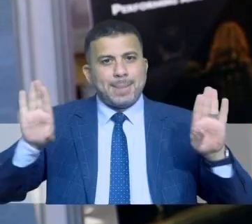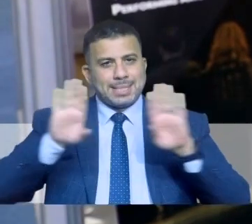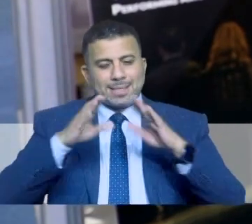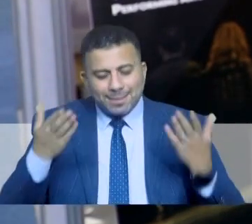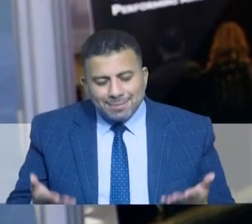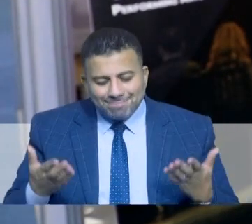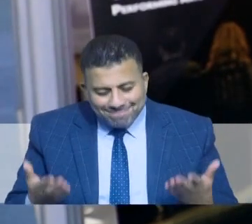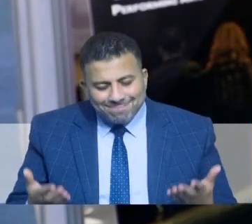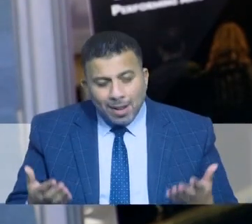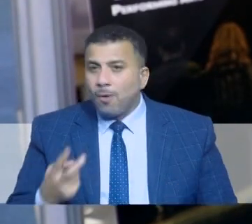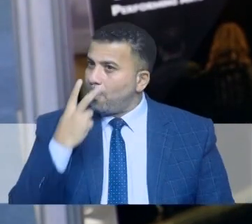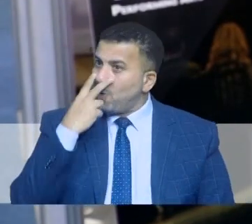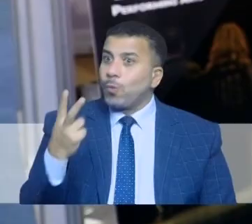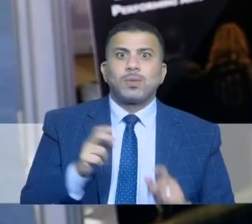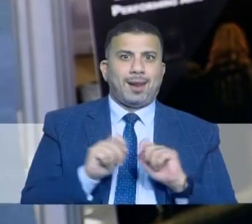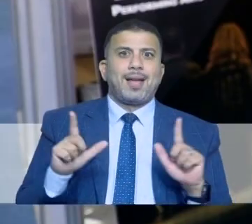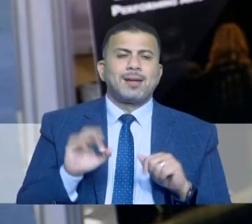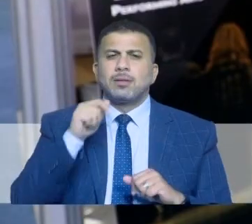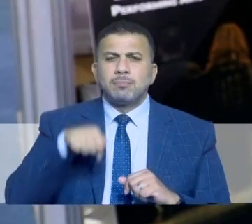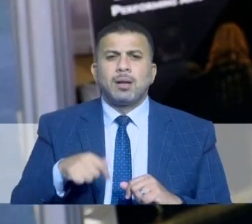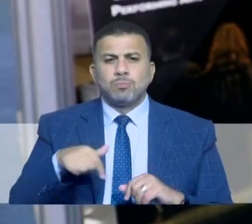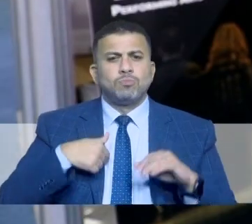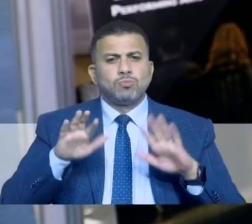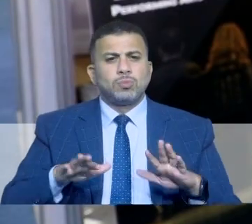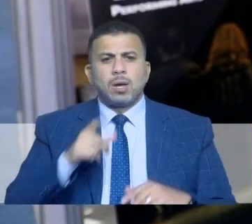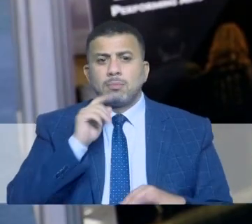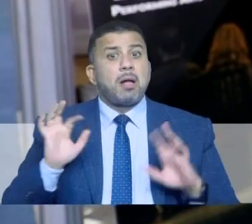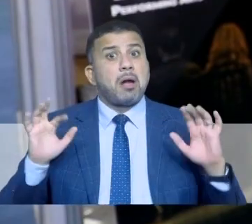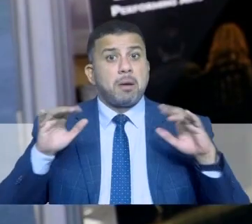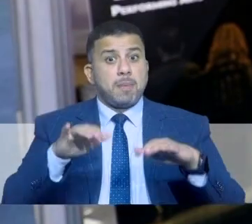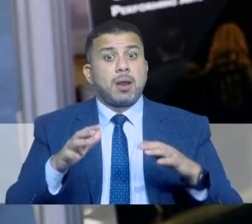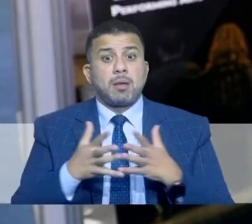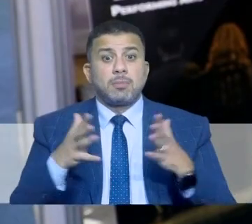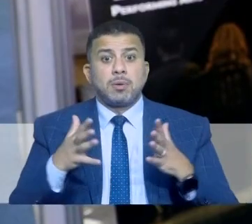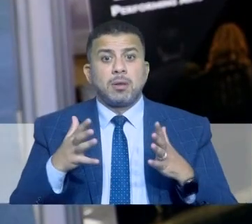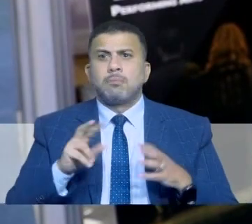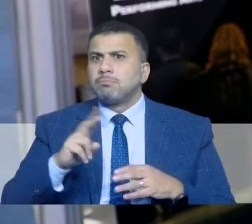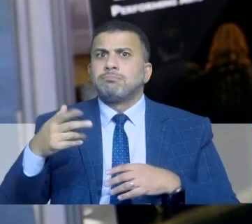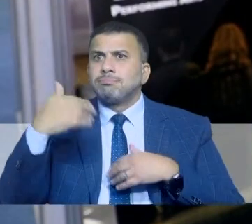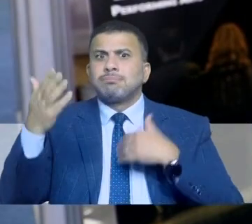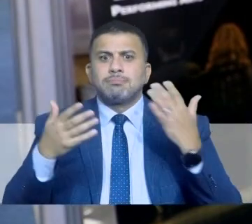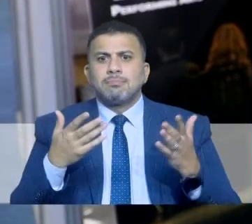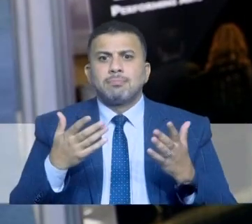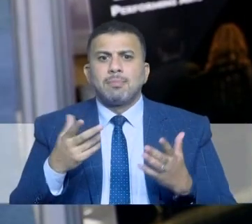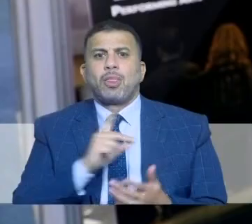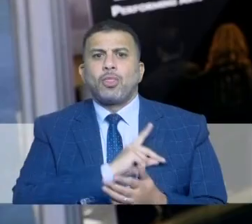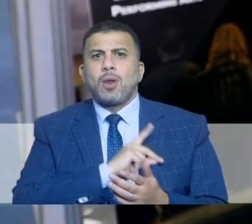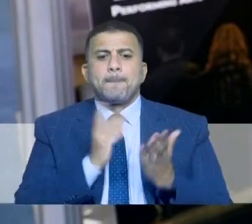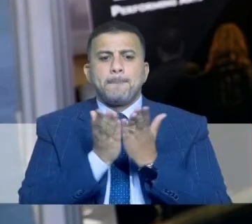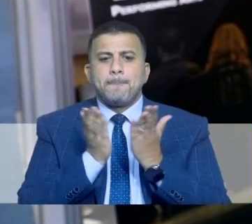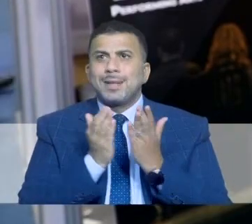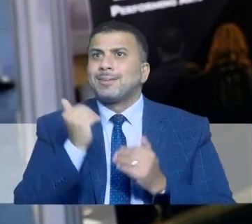الحية. نحن اليوم متواجدين في هذا المعرض، كان عنده إقبال طبعاً من الجاليات مختلفة، من طلاب